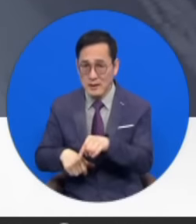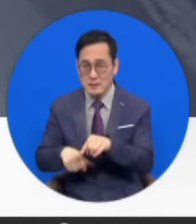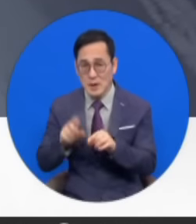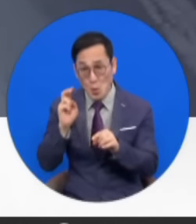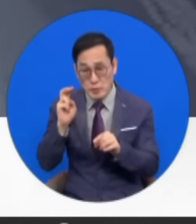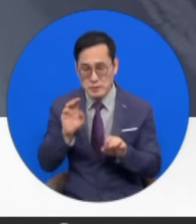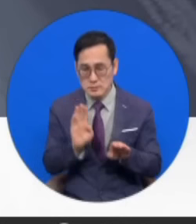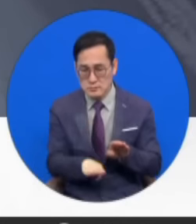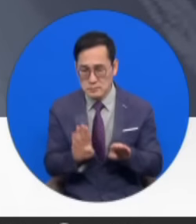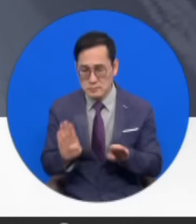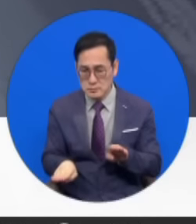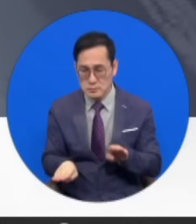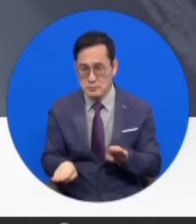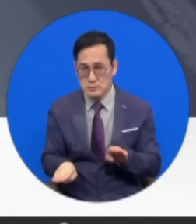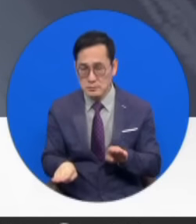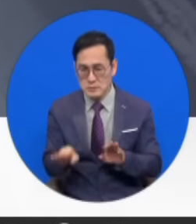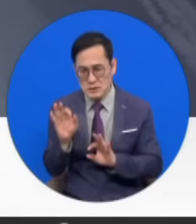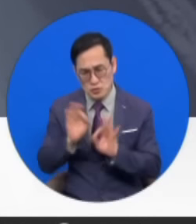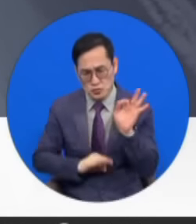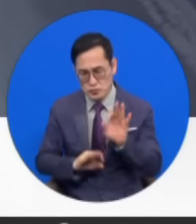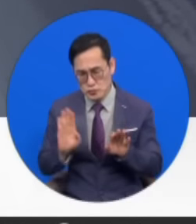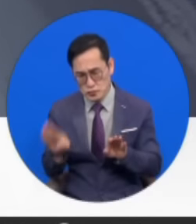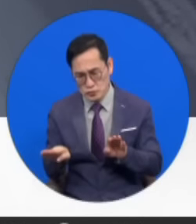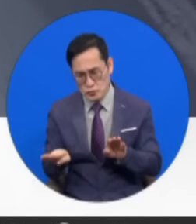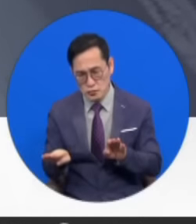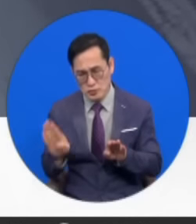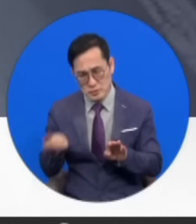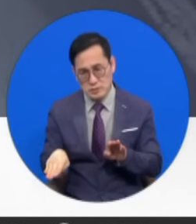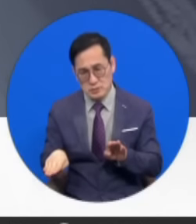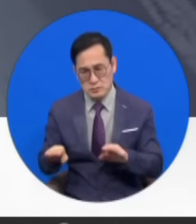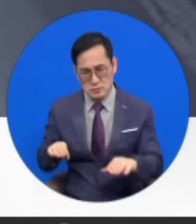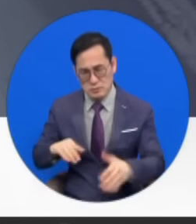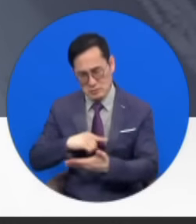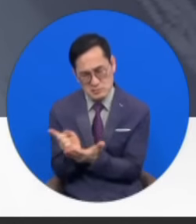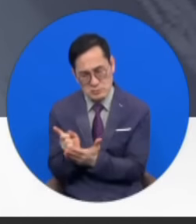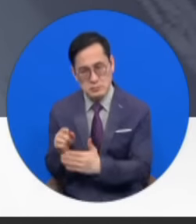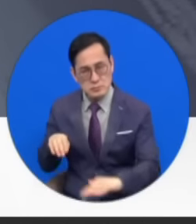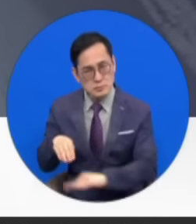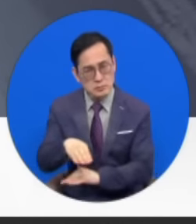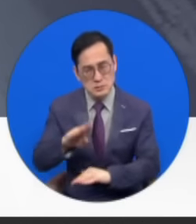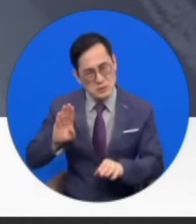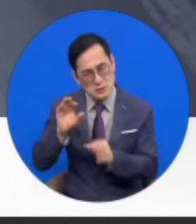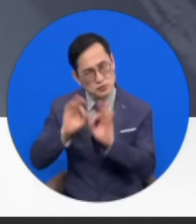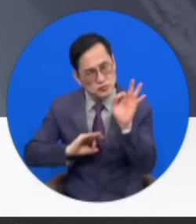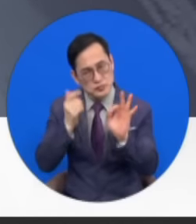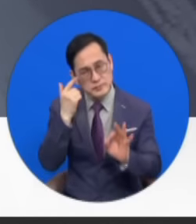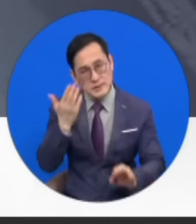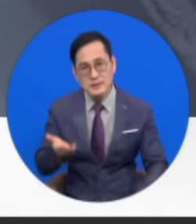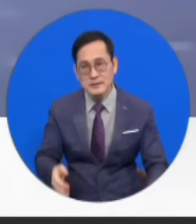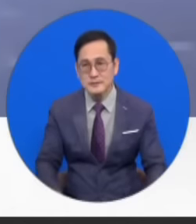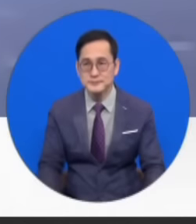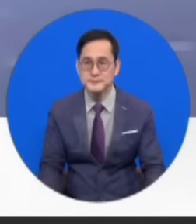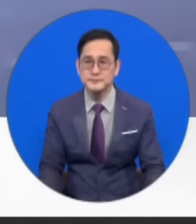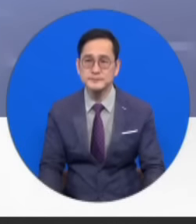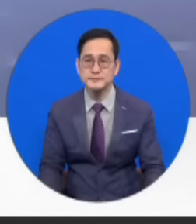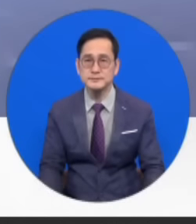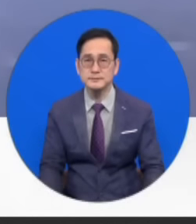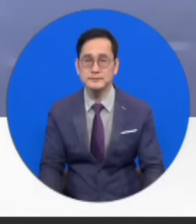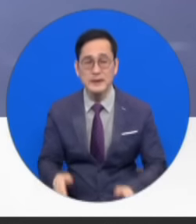밟는 경우도 있을 수 있거든요. 그렇군요. 아직은 저 일방 통행 도로로 왜 들어갔는지 여부 그것은 사실은 급발진이